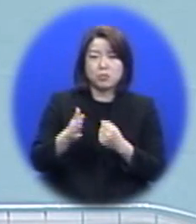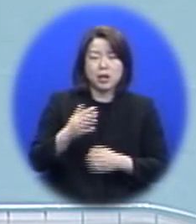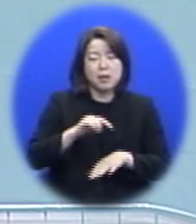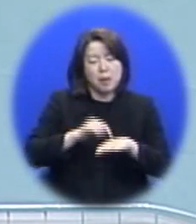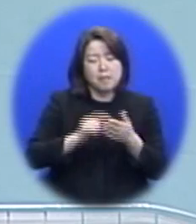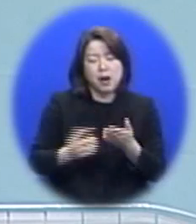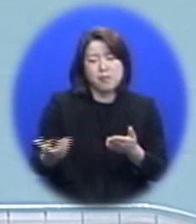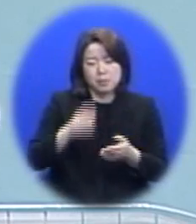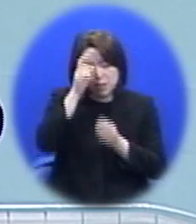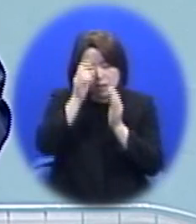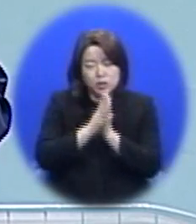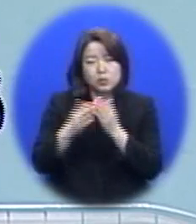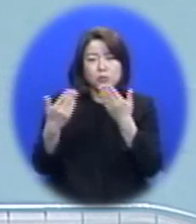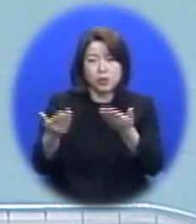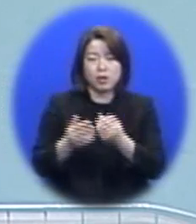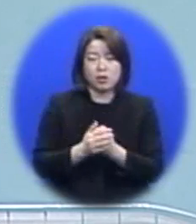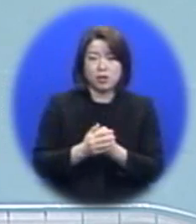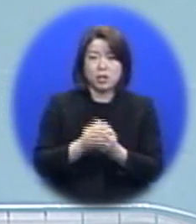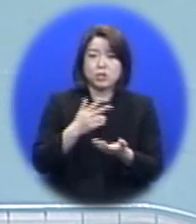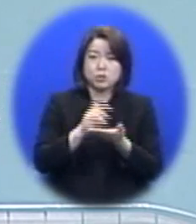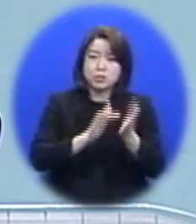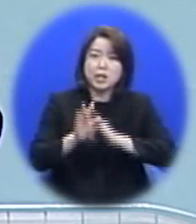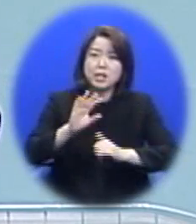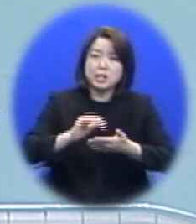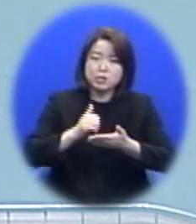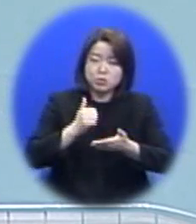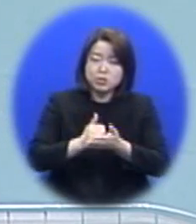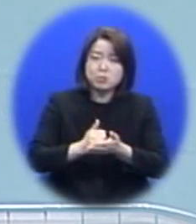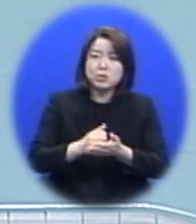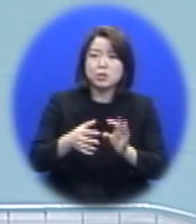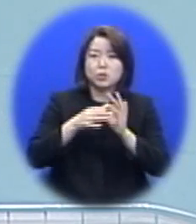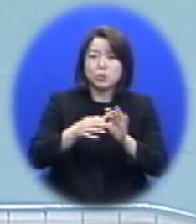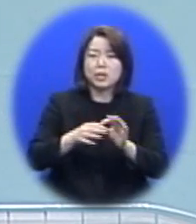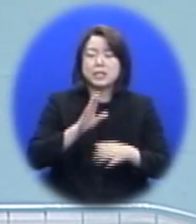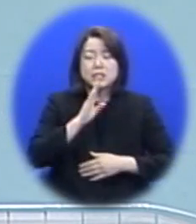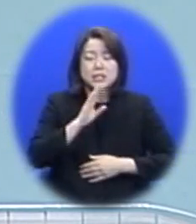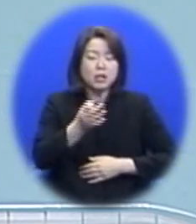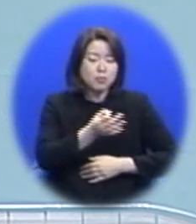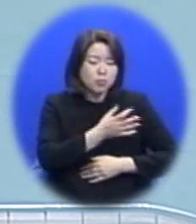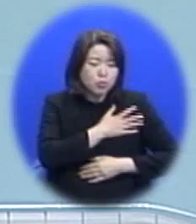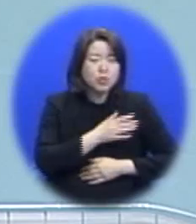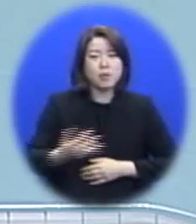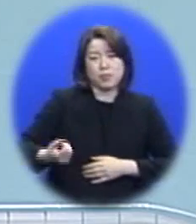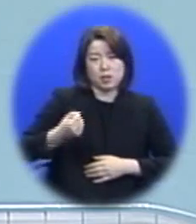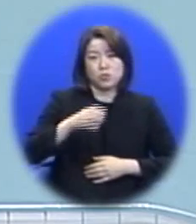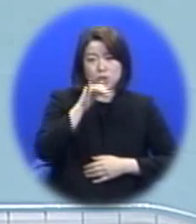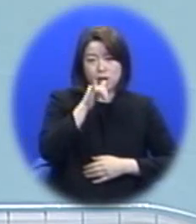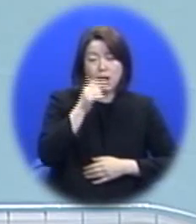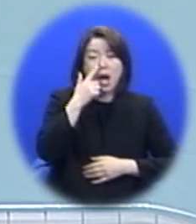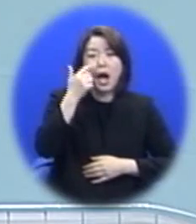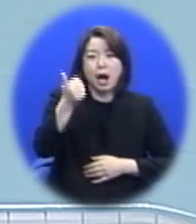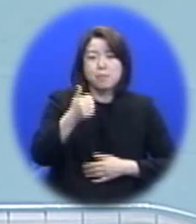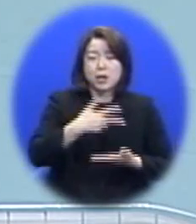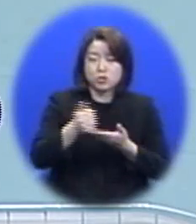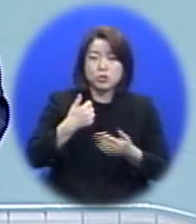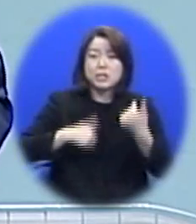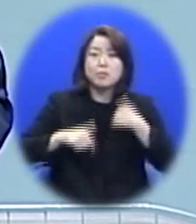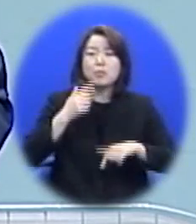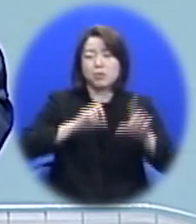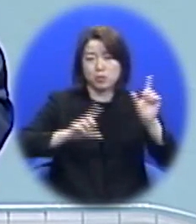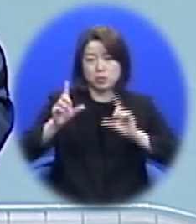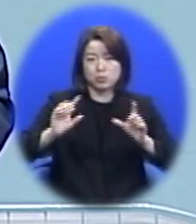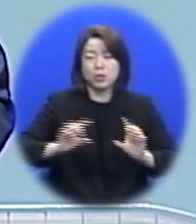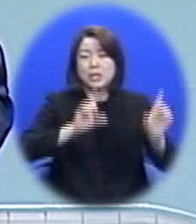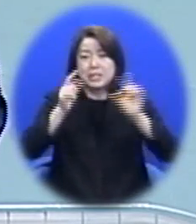주님, 예수님을 통해 진정한 부유함을 누리고 있습니다. 아빠가 주님 기뻐하시는 모습으로 살아갈 수